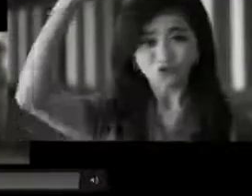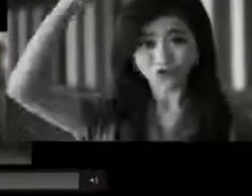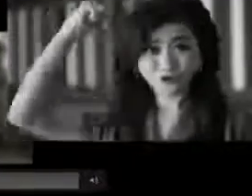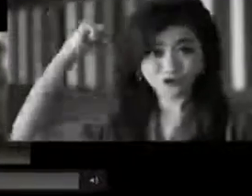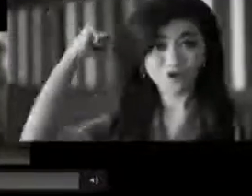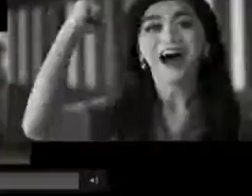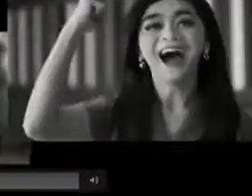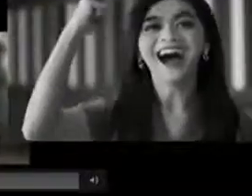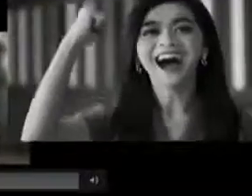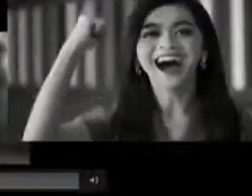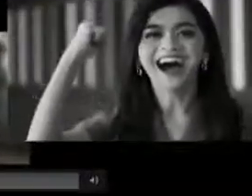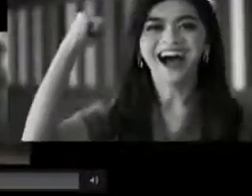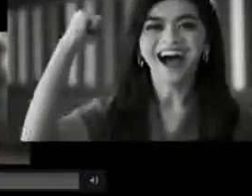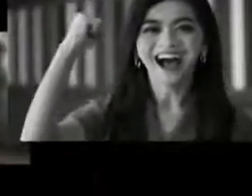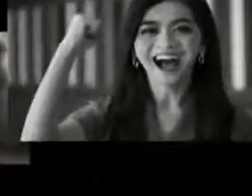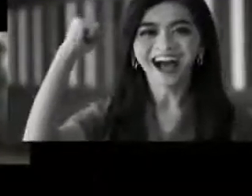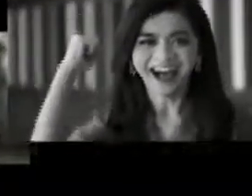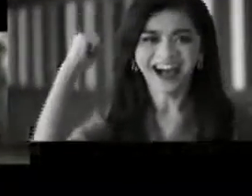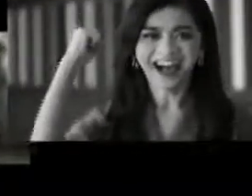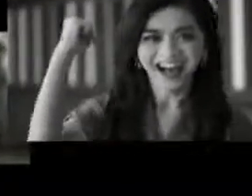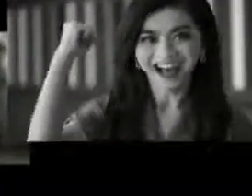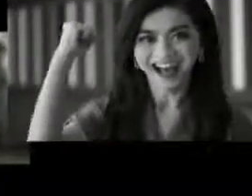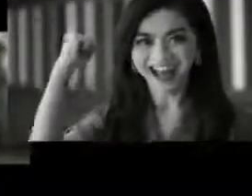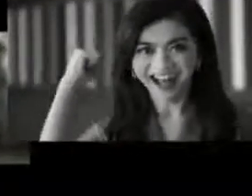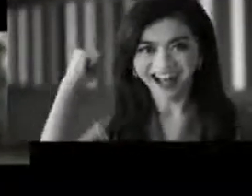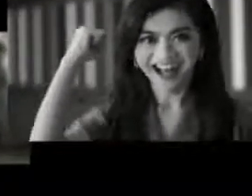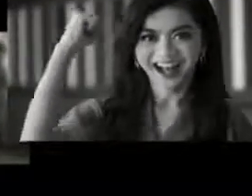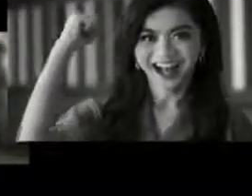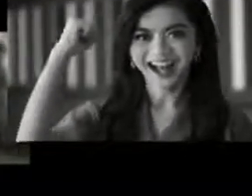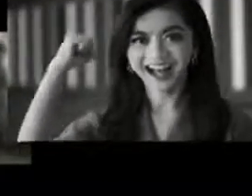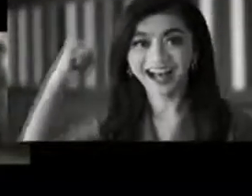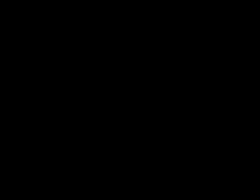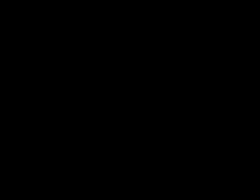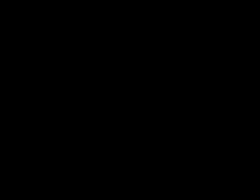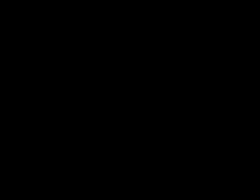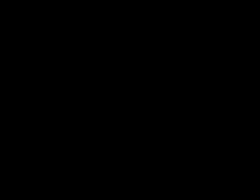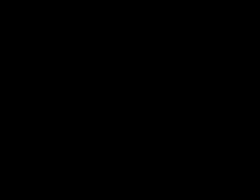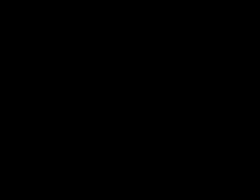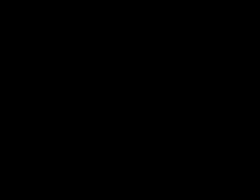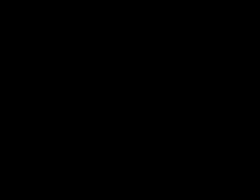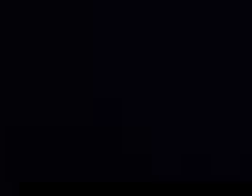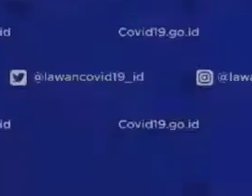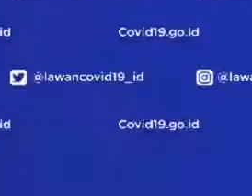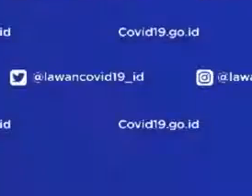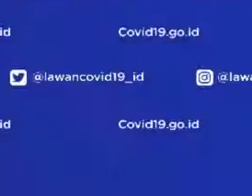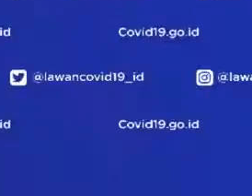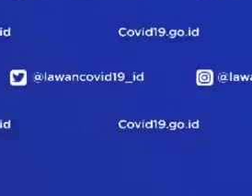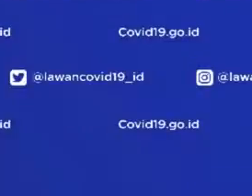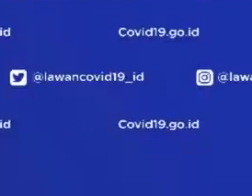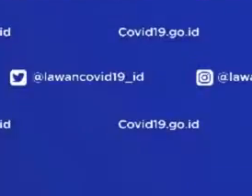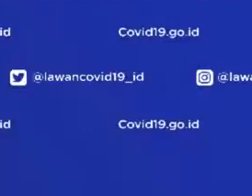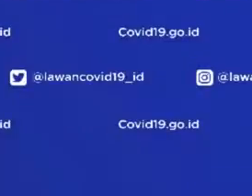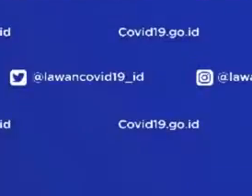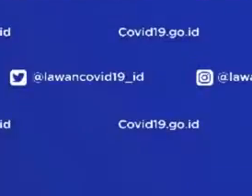sosok uh wah wah hai hai